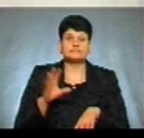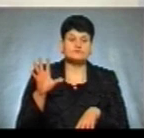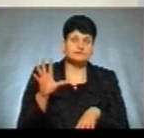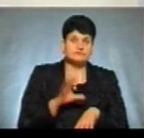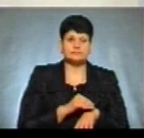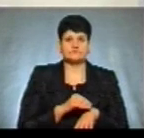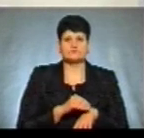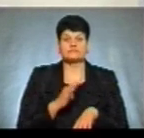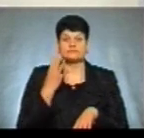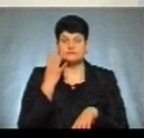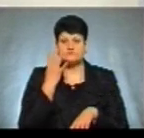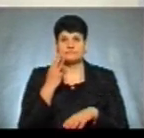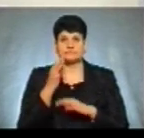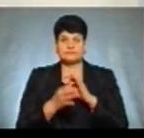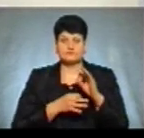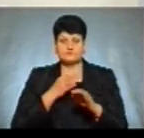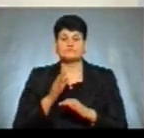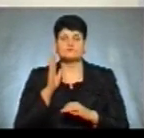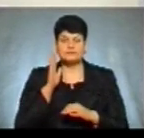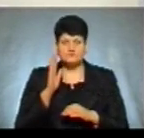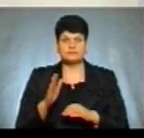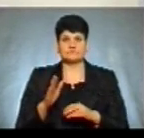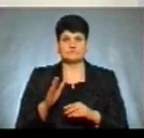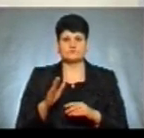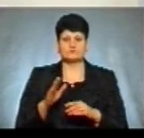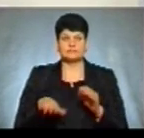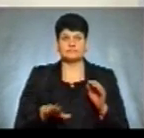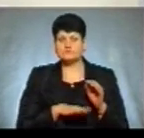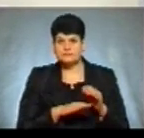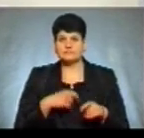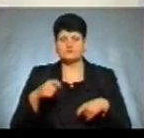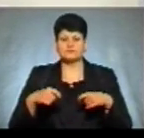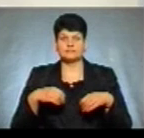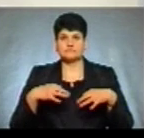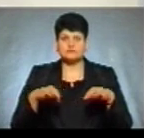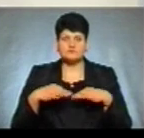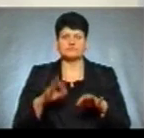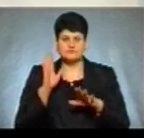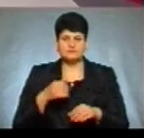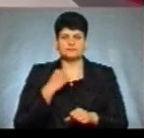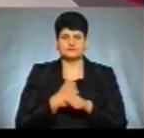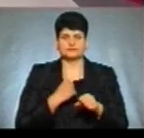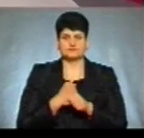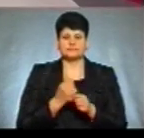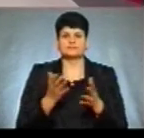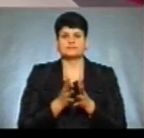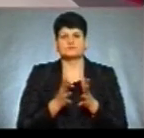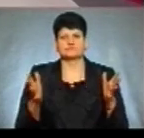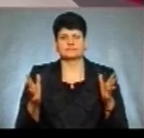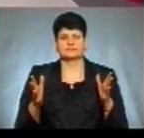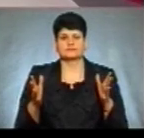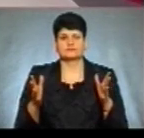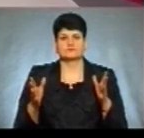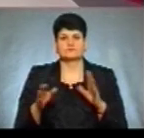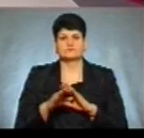четверо, 4 сутки буде на ногах, на колесах і автомобілях буде працювати. Які найбільші виклики для вас,